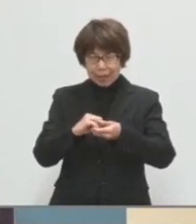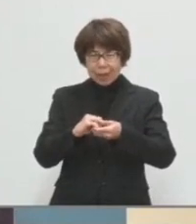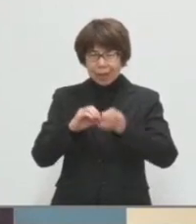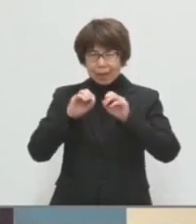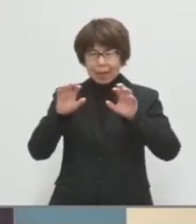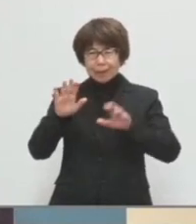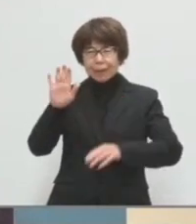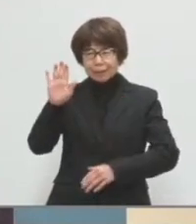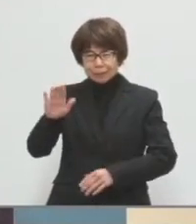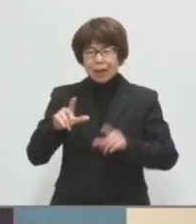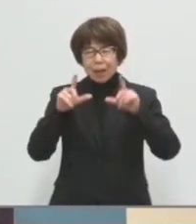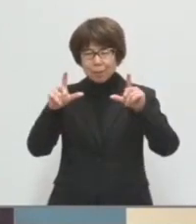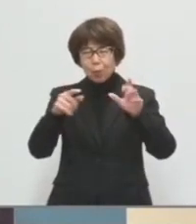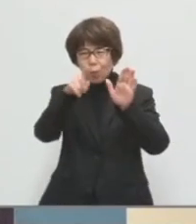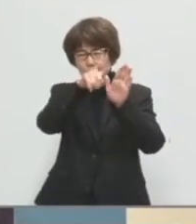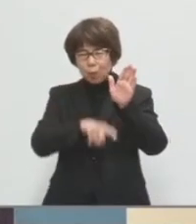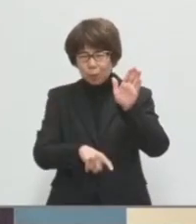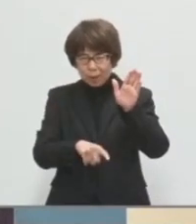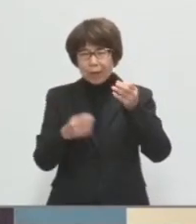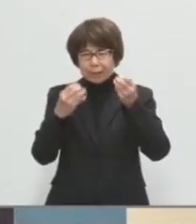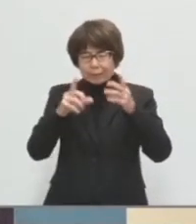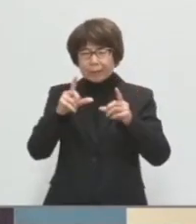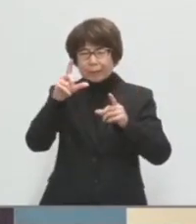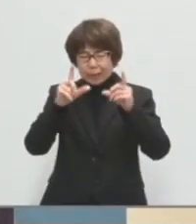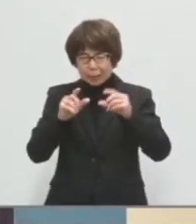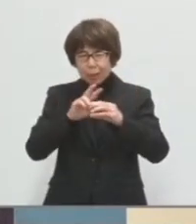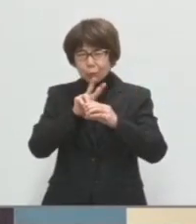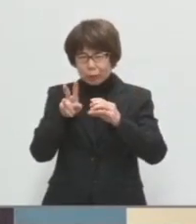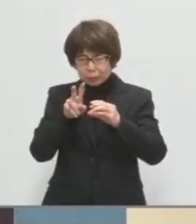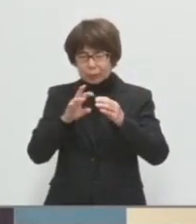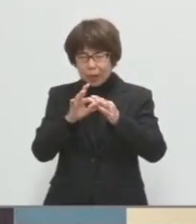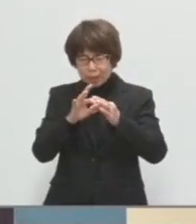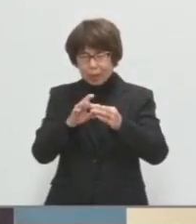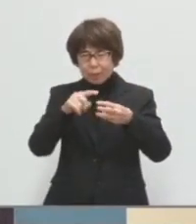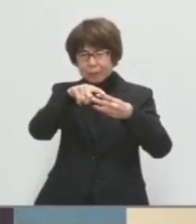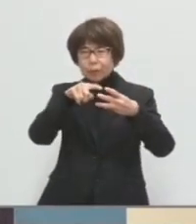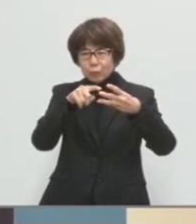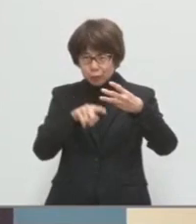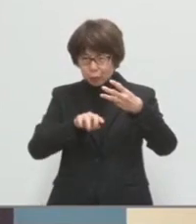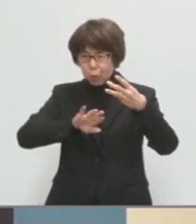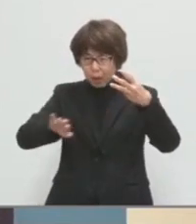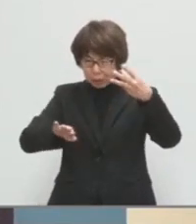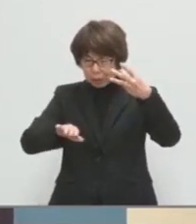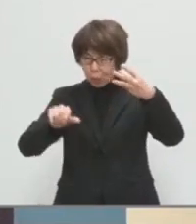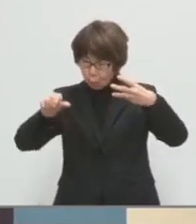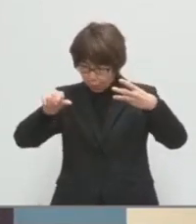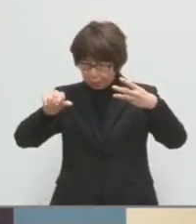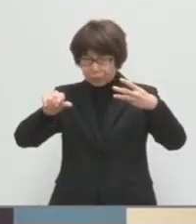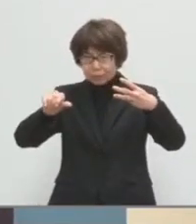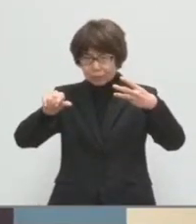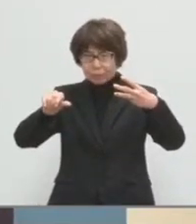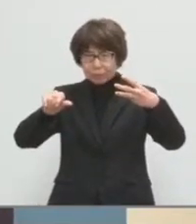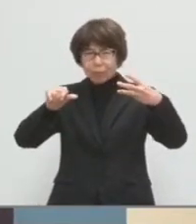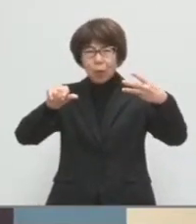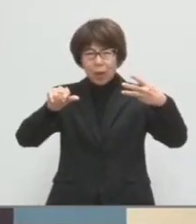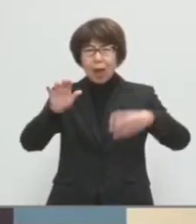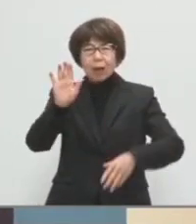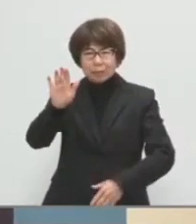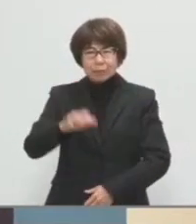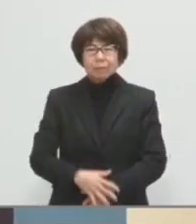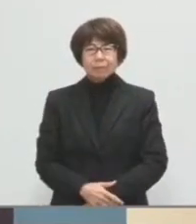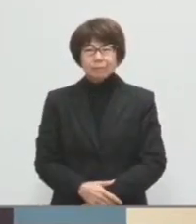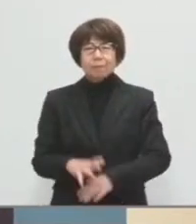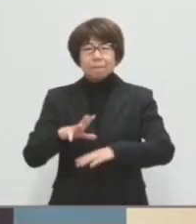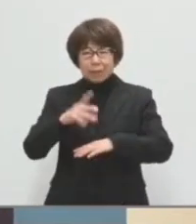発表項目は新型こんな薄関係のものが3件それ以外に5件ございますまず